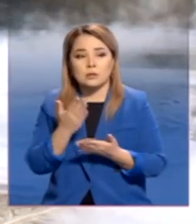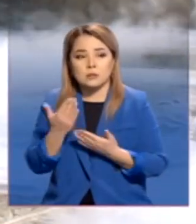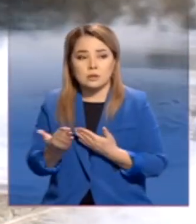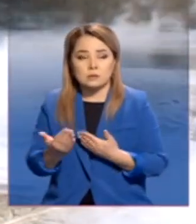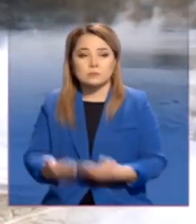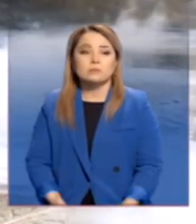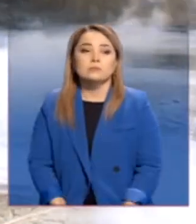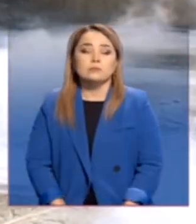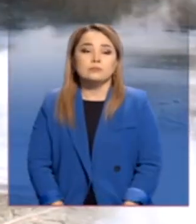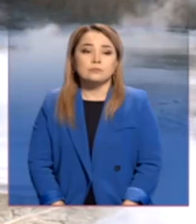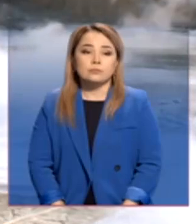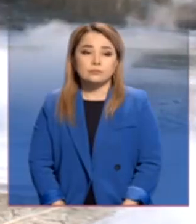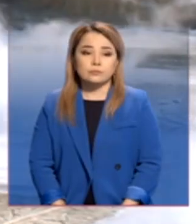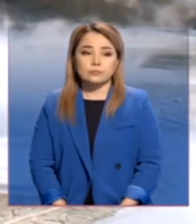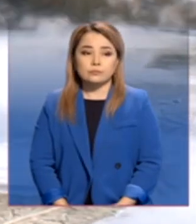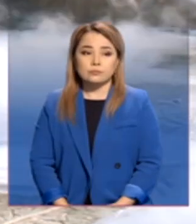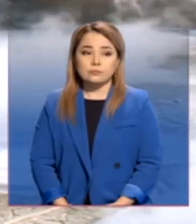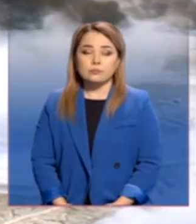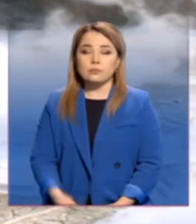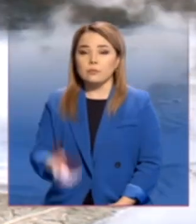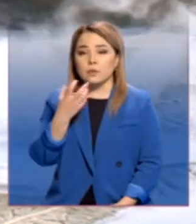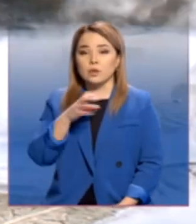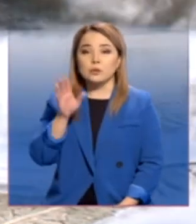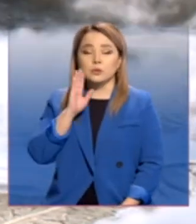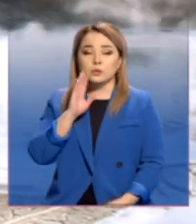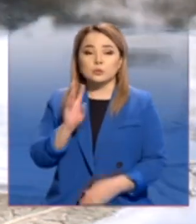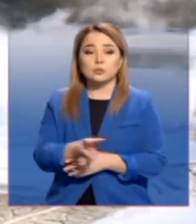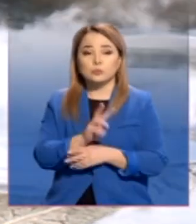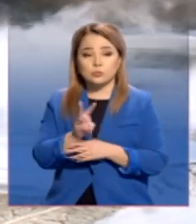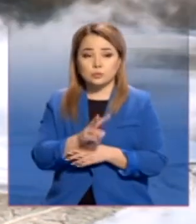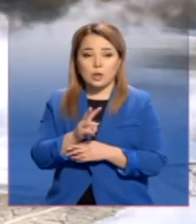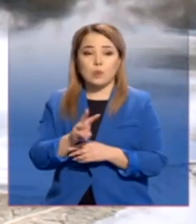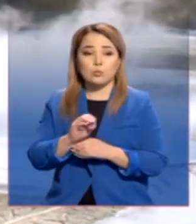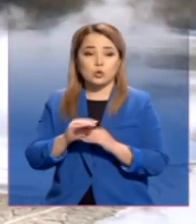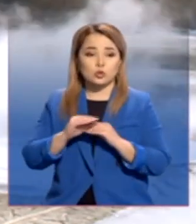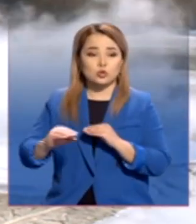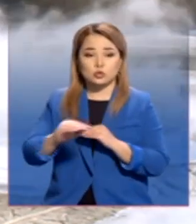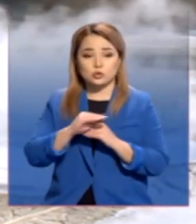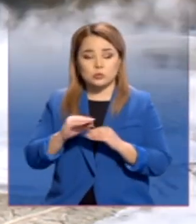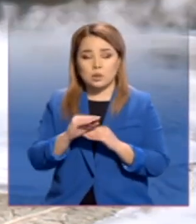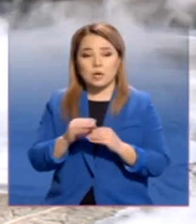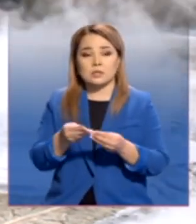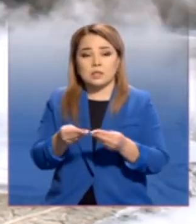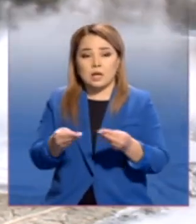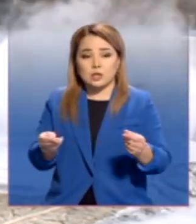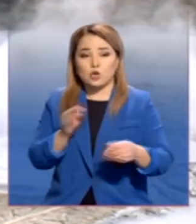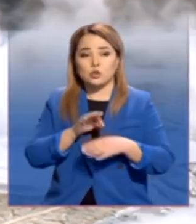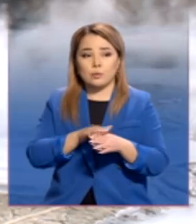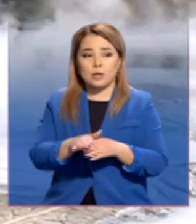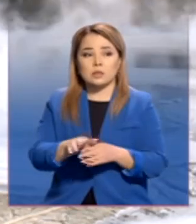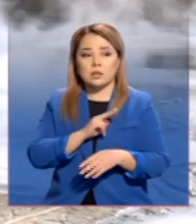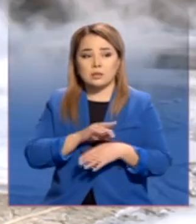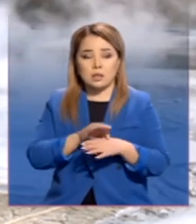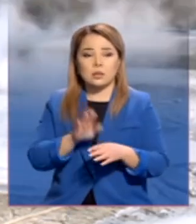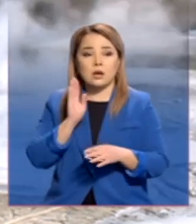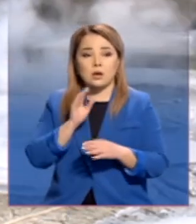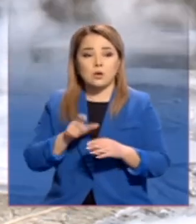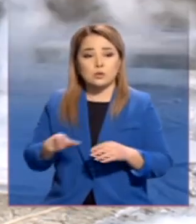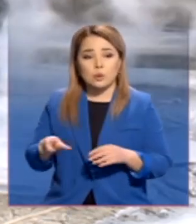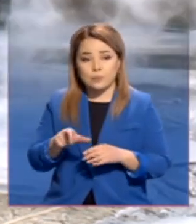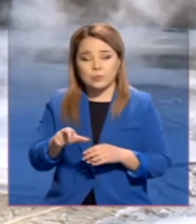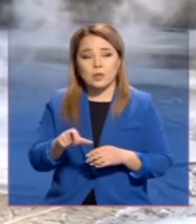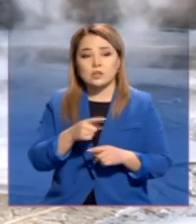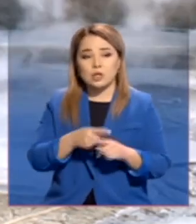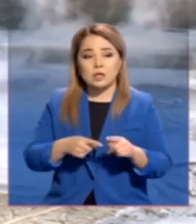сегодняшний день мы выполняем. Ыстық су жіберу арқылы мұзды ерітіп, су көлемін көбейту жұмыстары жүріп жатыр. Таңертең арнадағы судың деңгейі